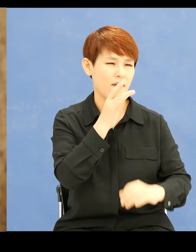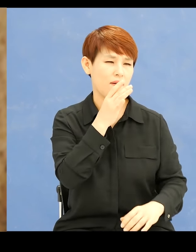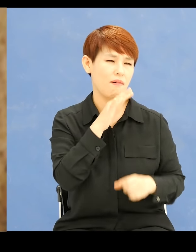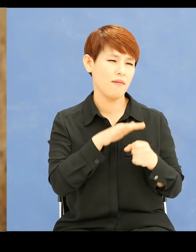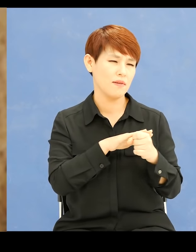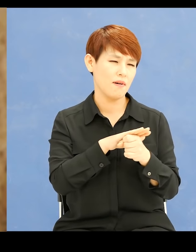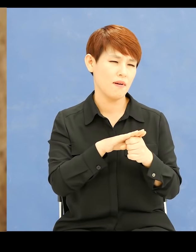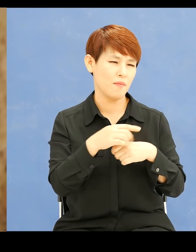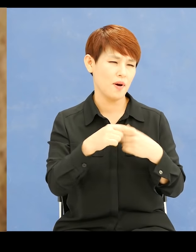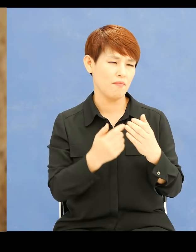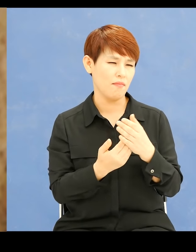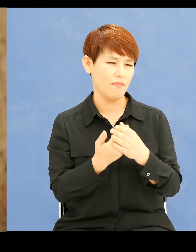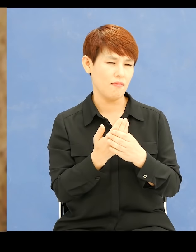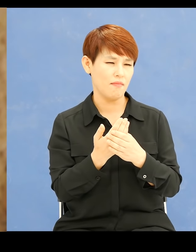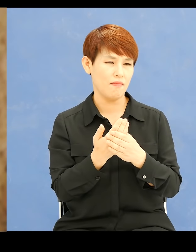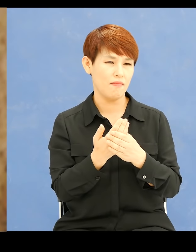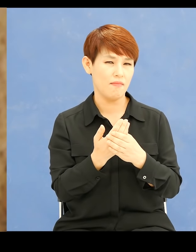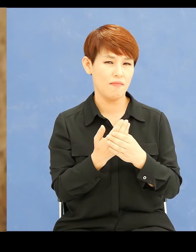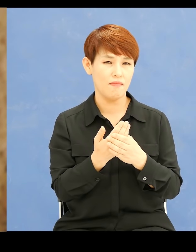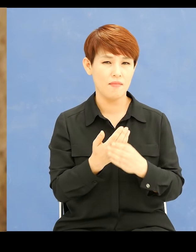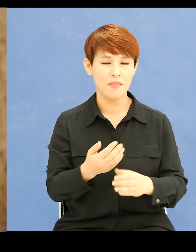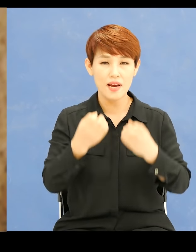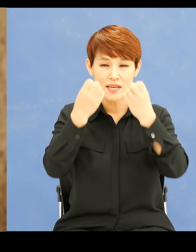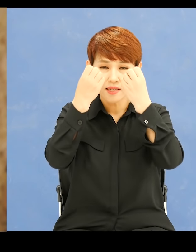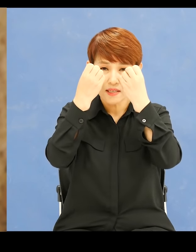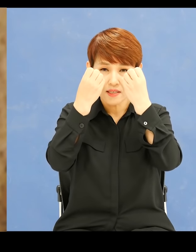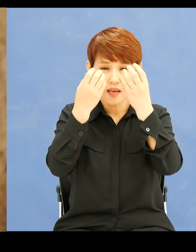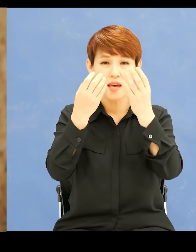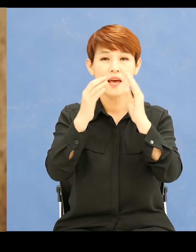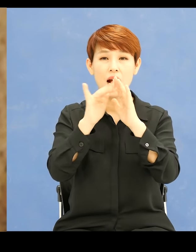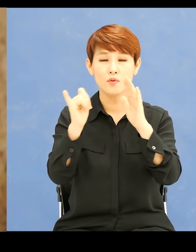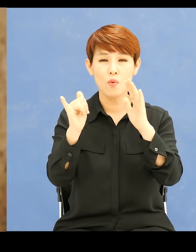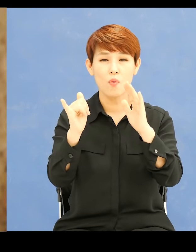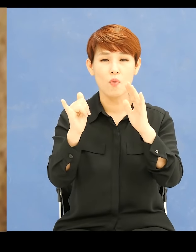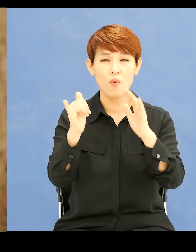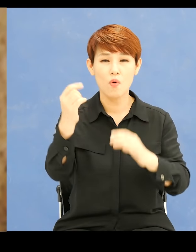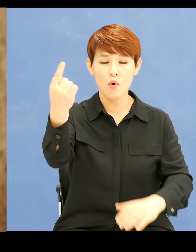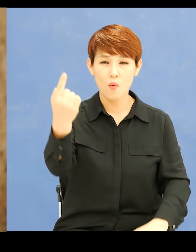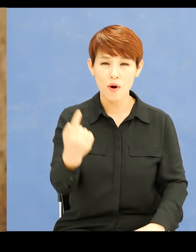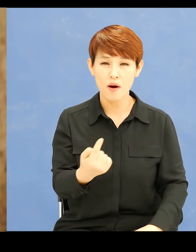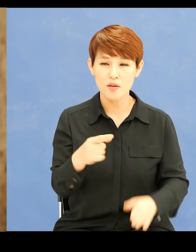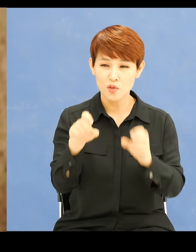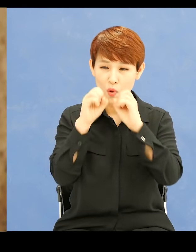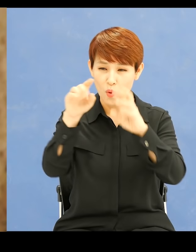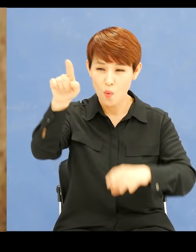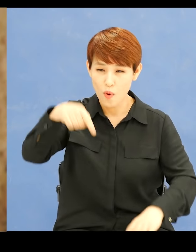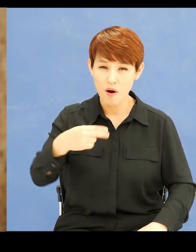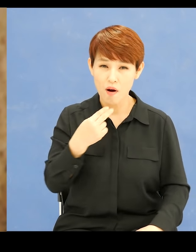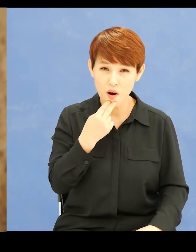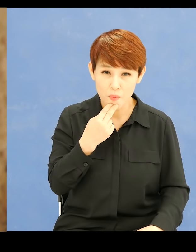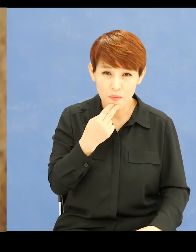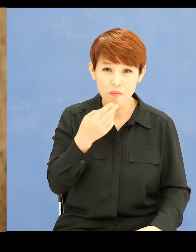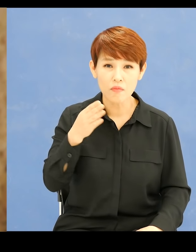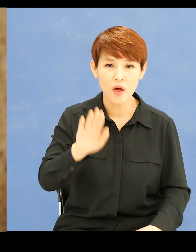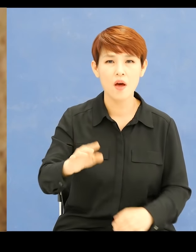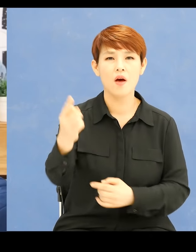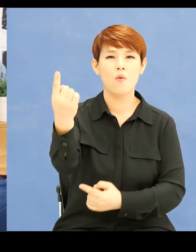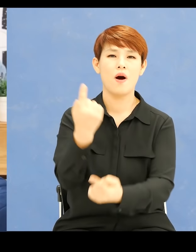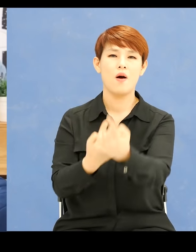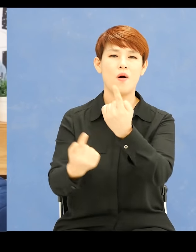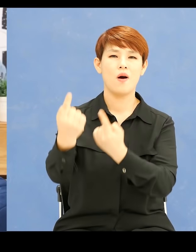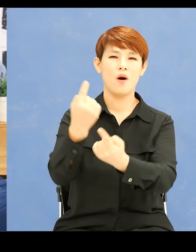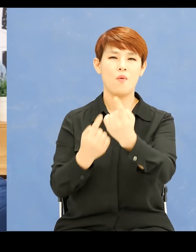목회가 되고 한 가정도 새 가족이 안 왔는데 하나님이 새 가족을 목사가 영혼이 보이니까 영혼을